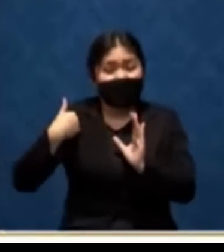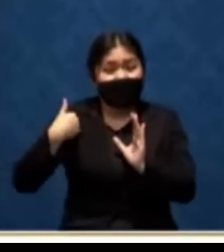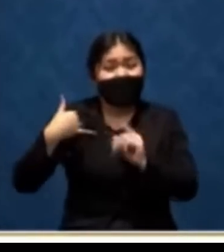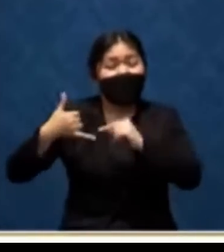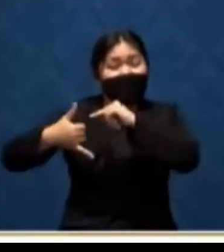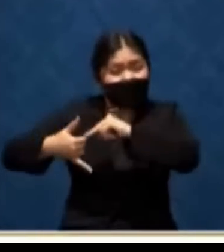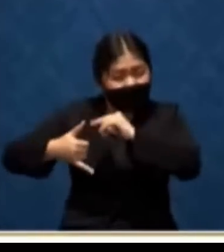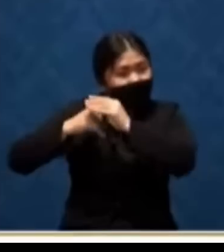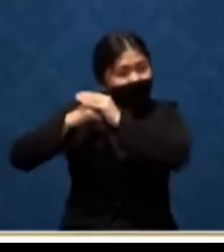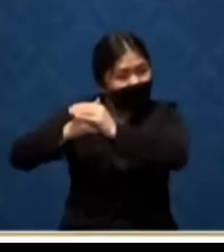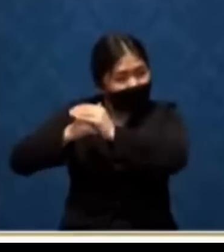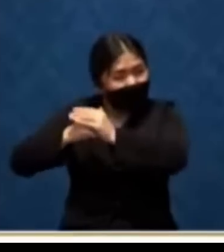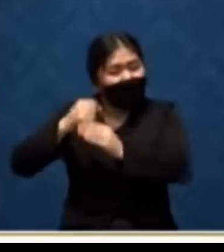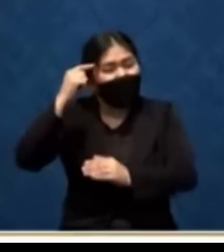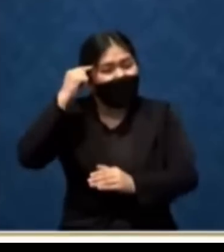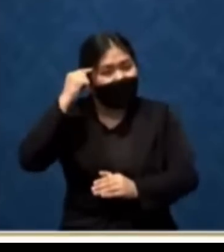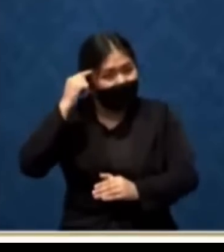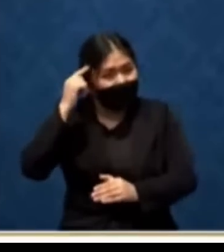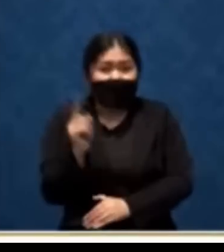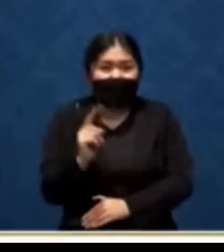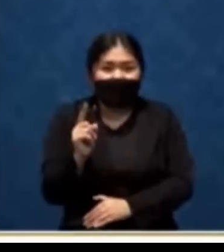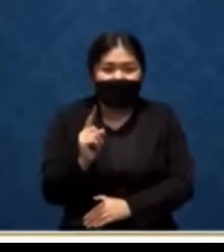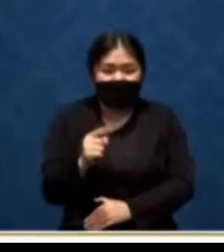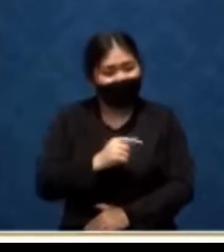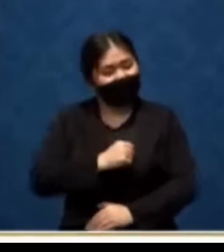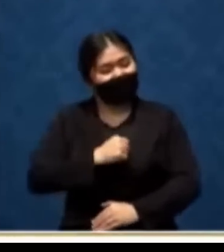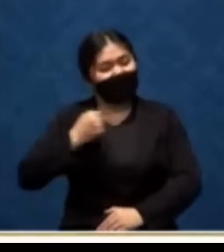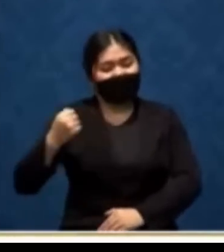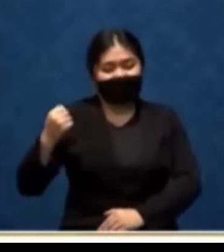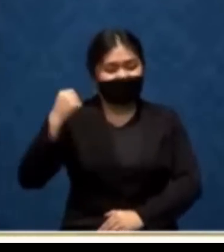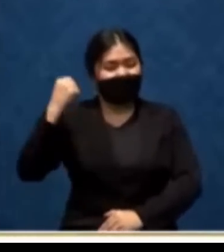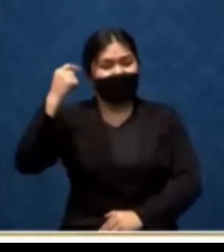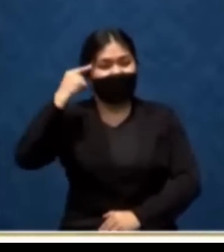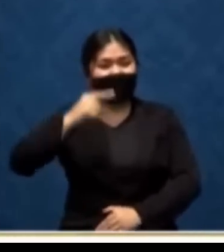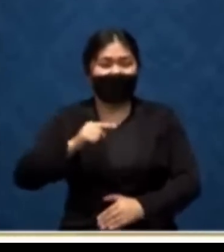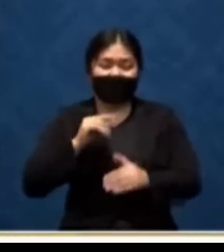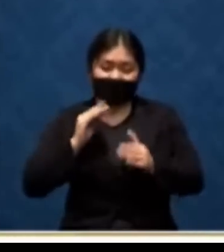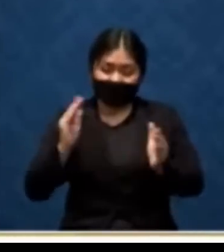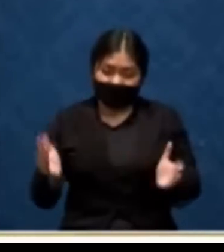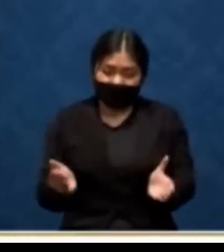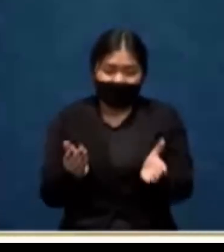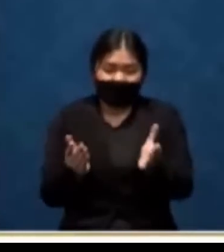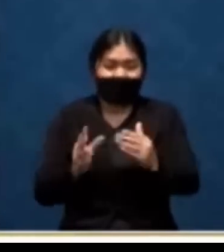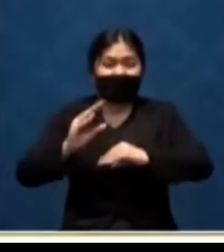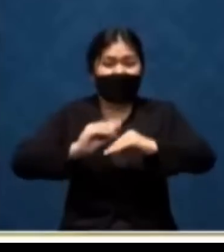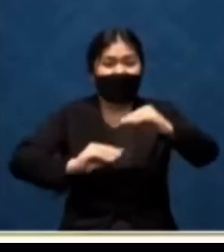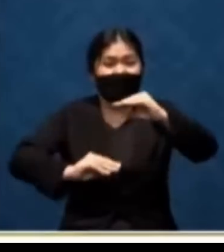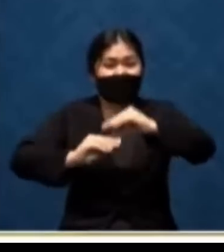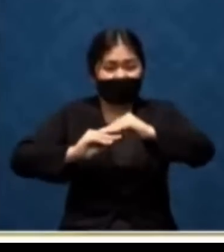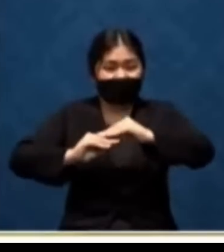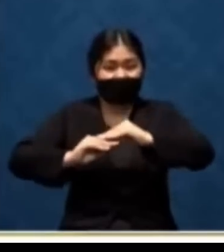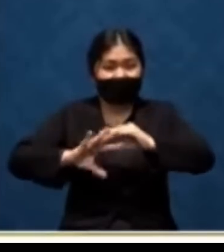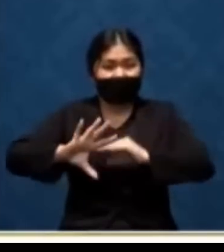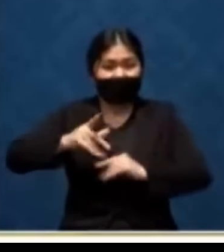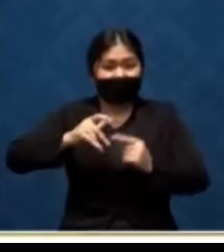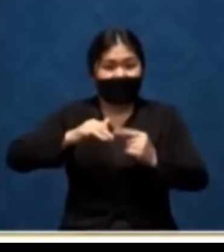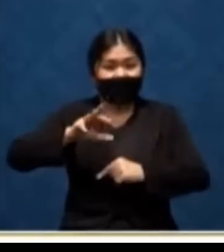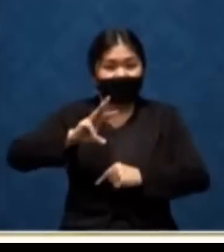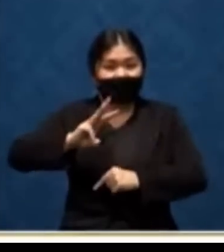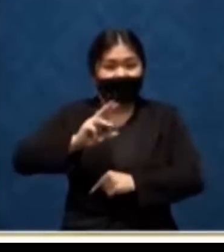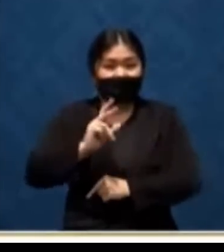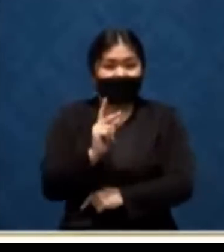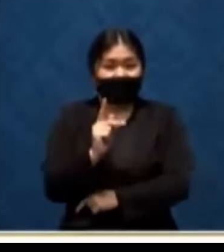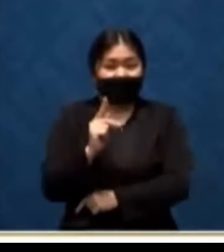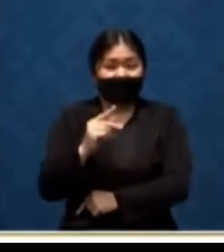องได้แสดงออกอย่างหนักแน่นถึงการสนับสนุนโครงการอย่างช่วยก๊กโกกล่าวว่